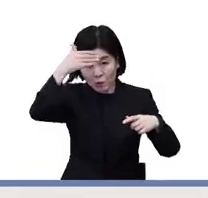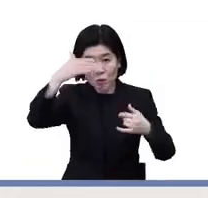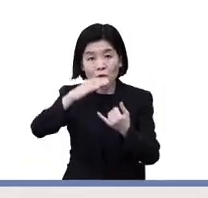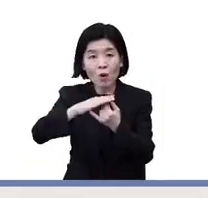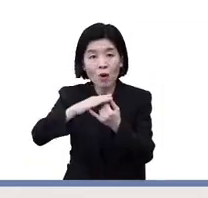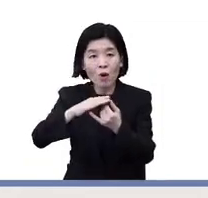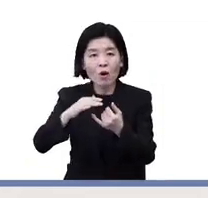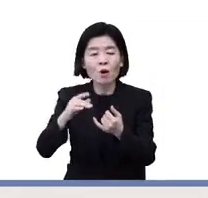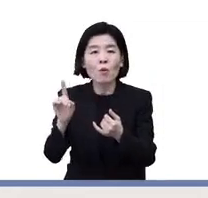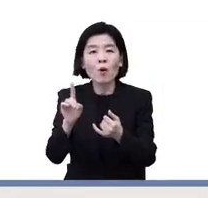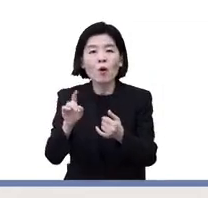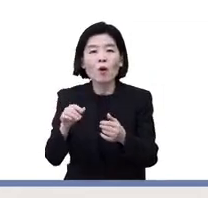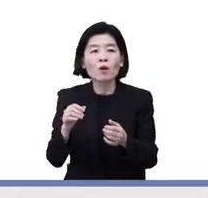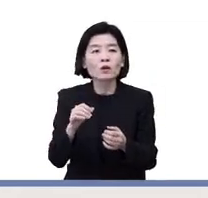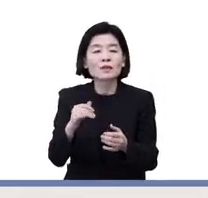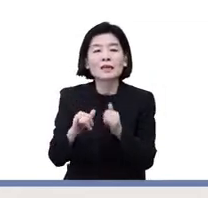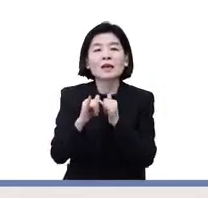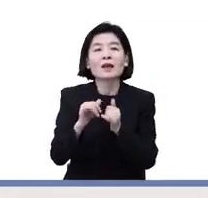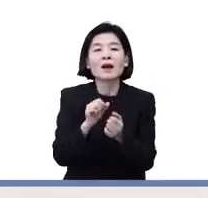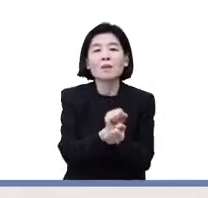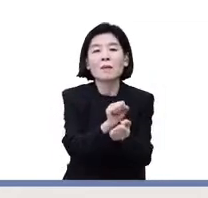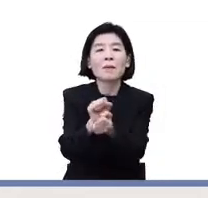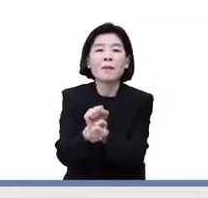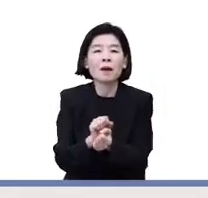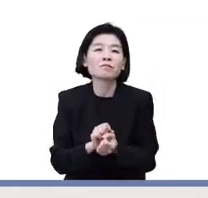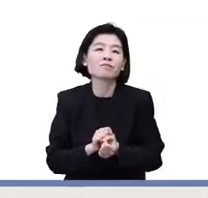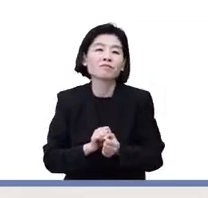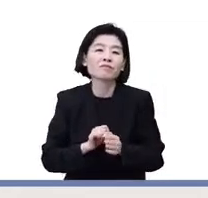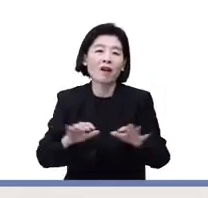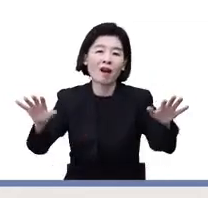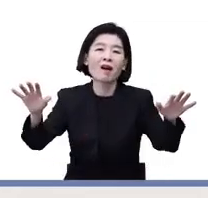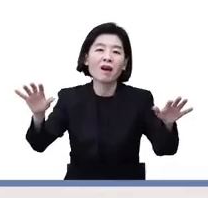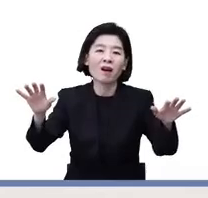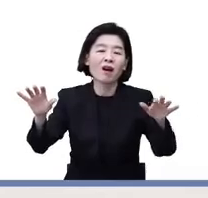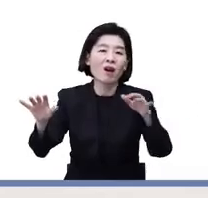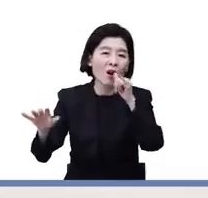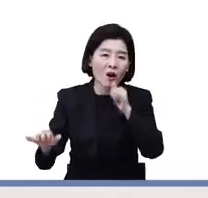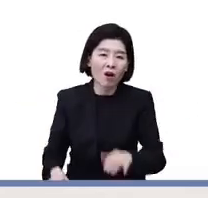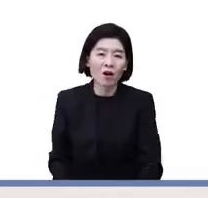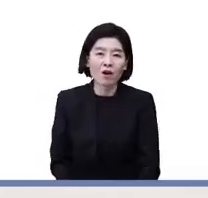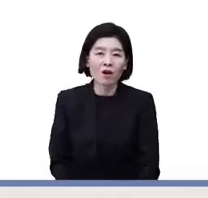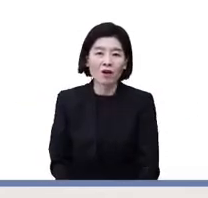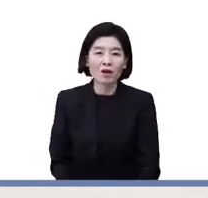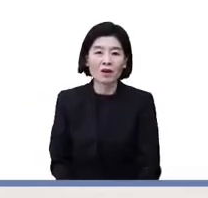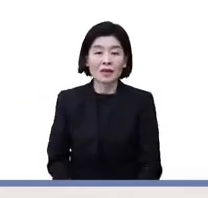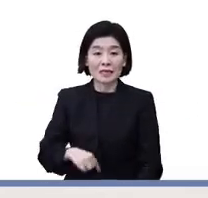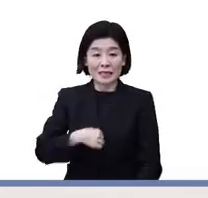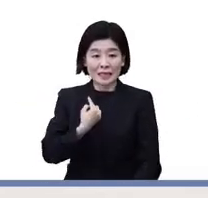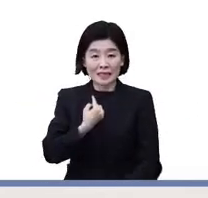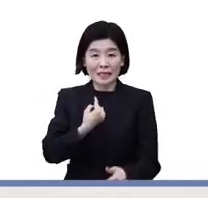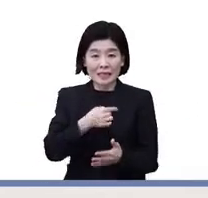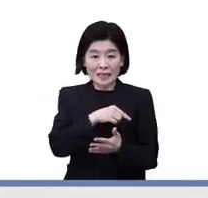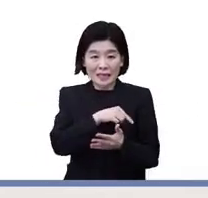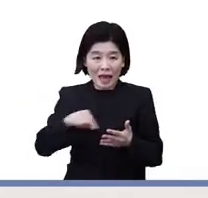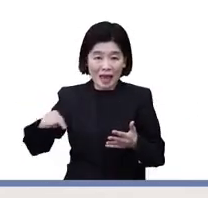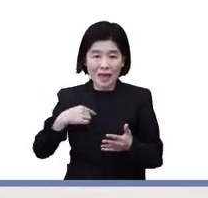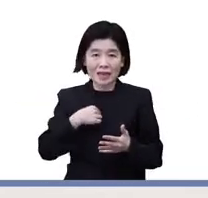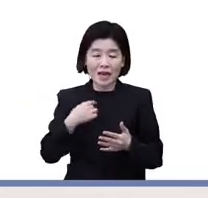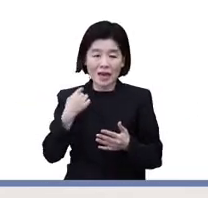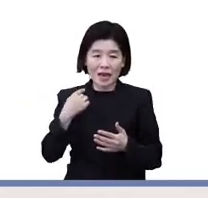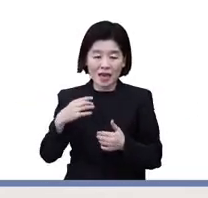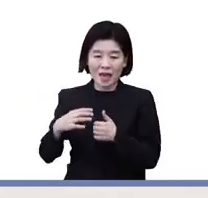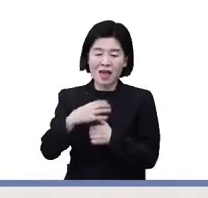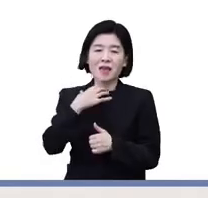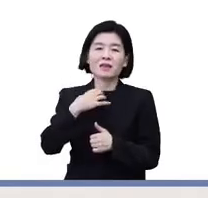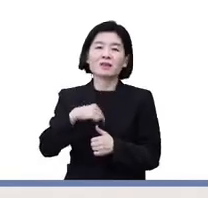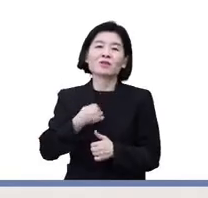문화처럼 전염성을 획득한 거예요. 사실 요즘 우리도 이 비슷한 게 있죠. 자해 행동이 굉장히 일종의 문화적인 전염성을 얻고 있는데요,